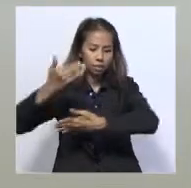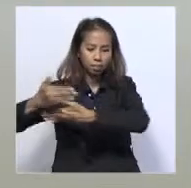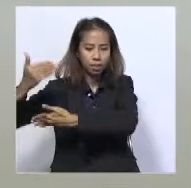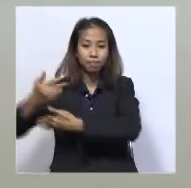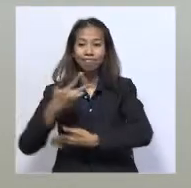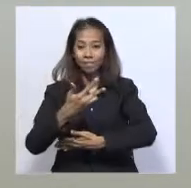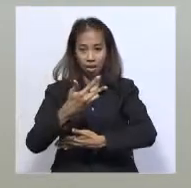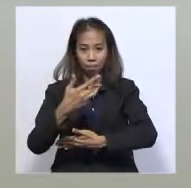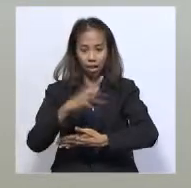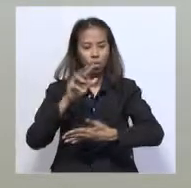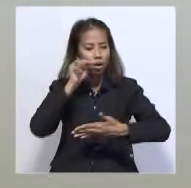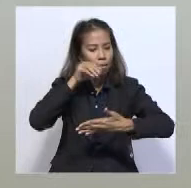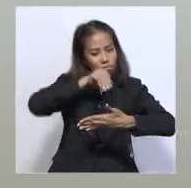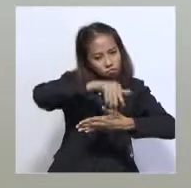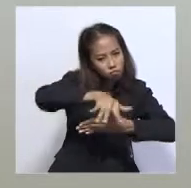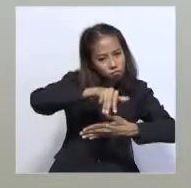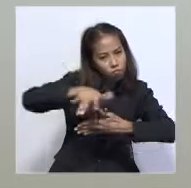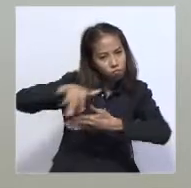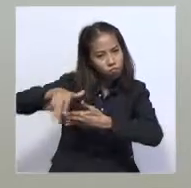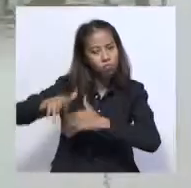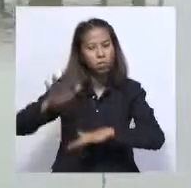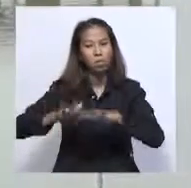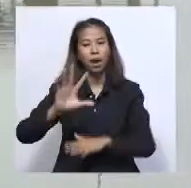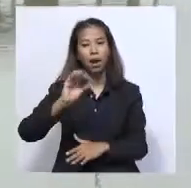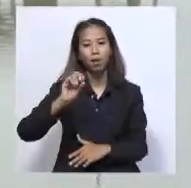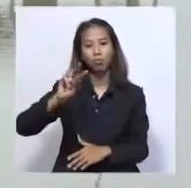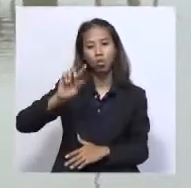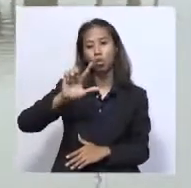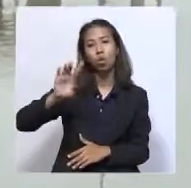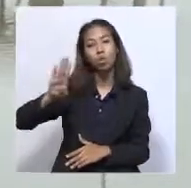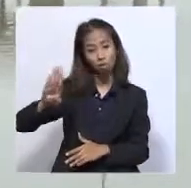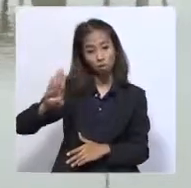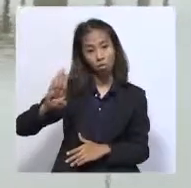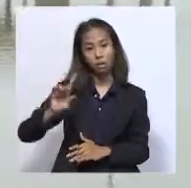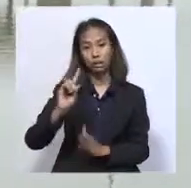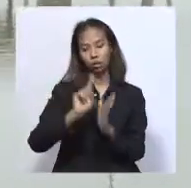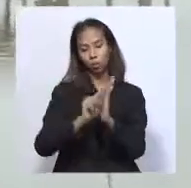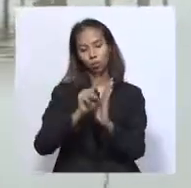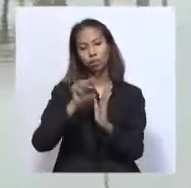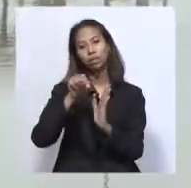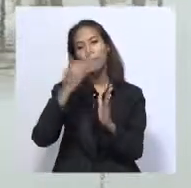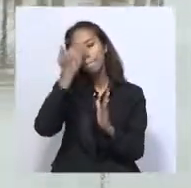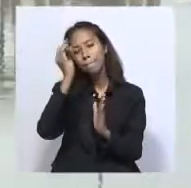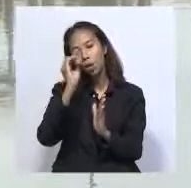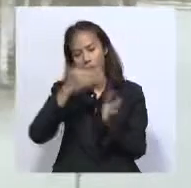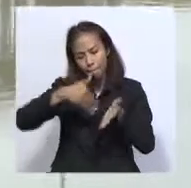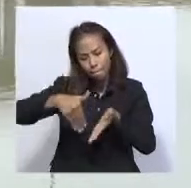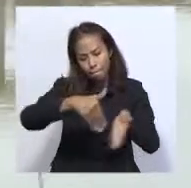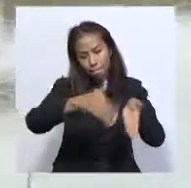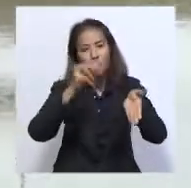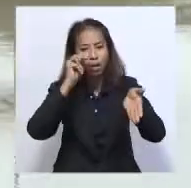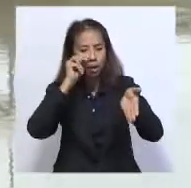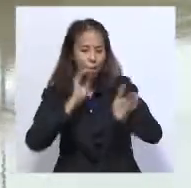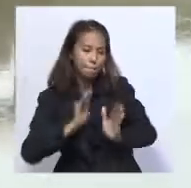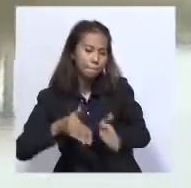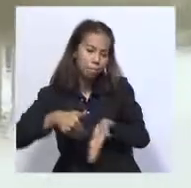งระบายน้ำสู่ท้ายเขื่อนจำนวน52ลูกบาศก์เมตรต่อวินาทีเพื่อให้มีปริมาณน้ำสะสมในแม่น้ำตากแดดแล้วก็